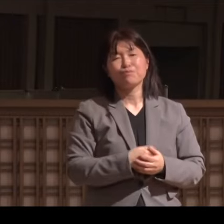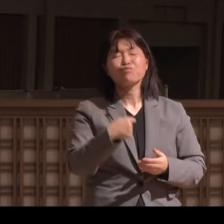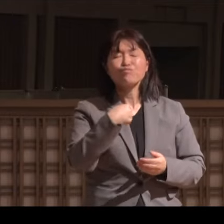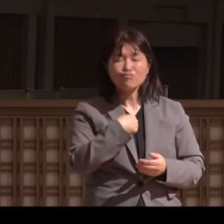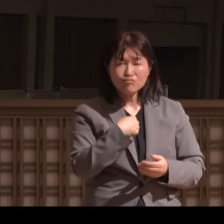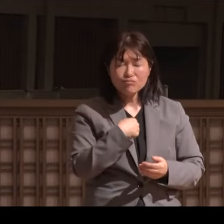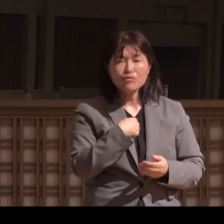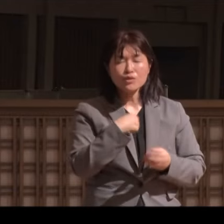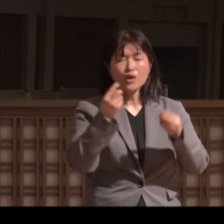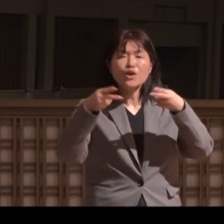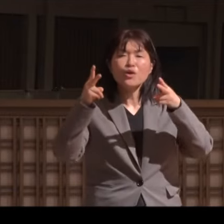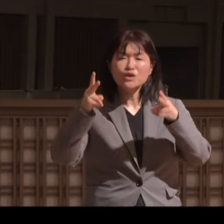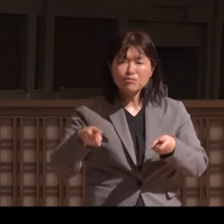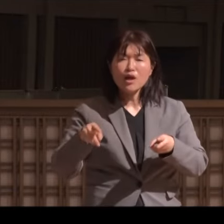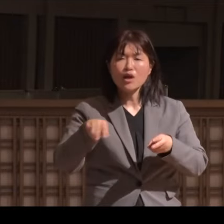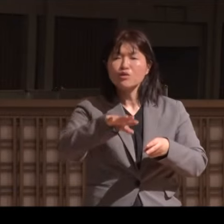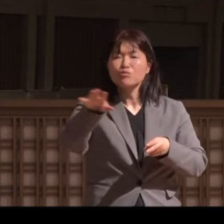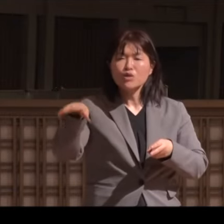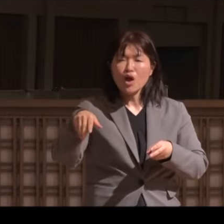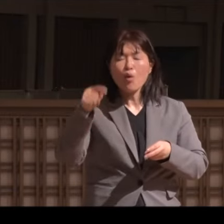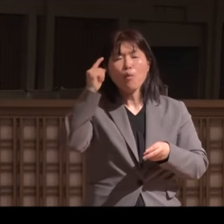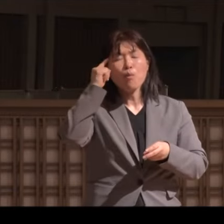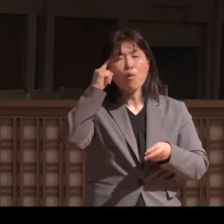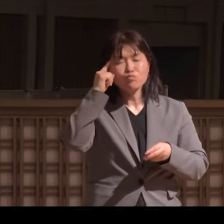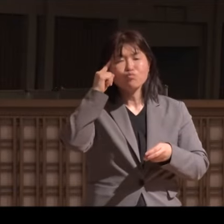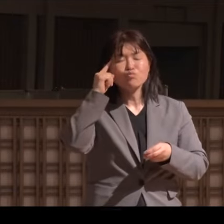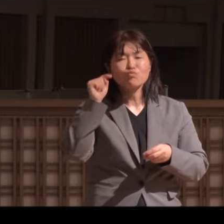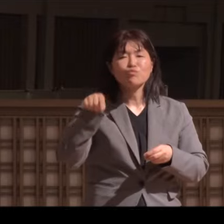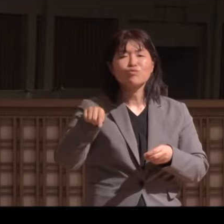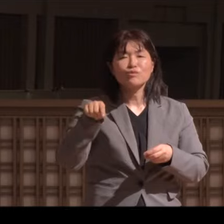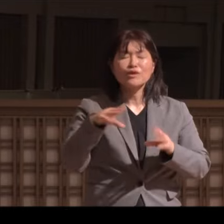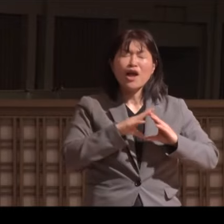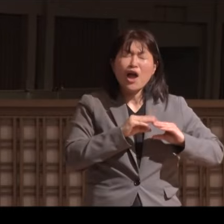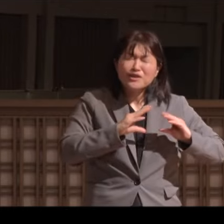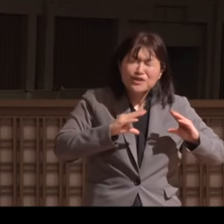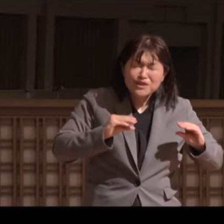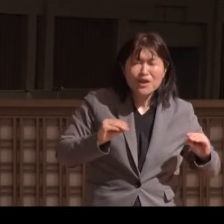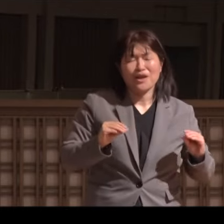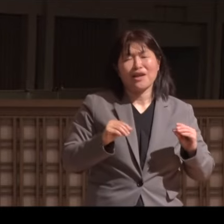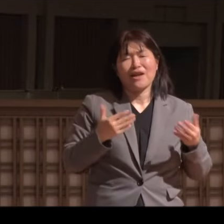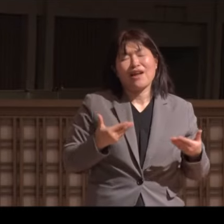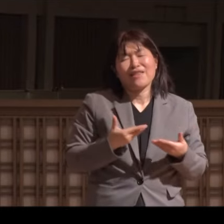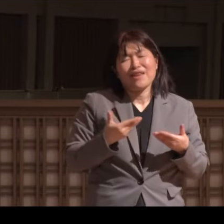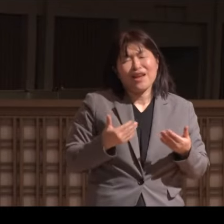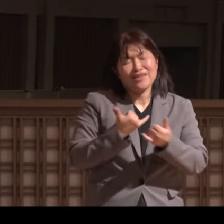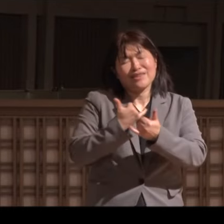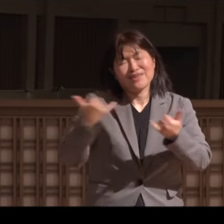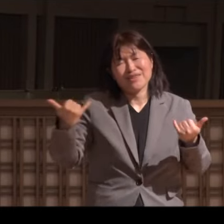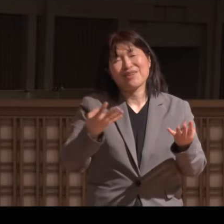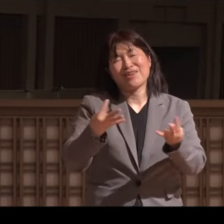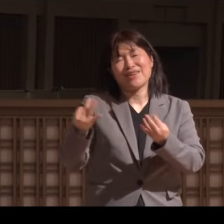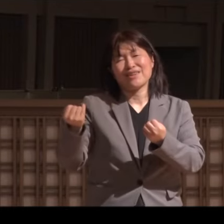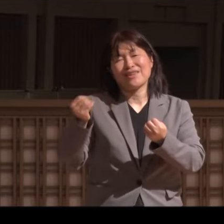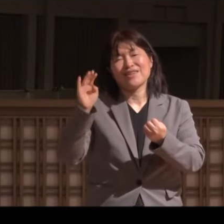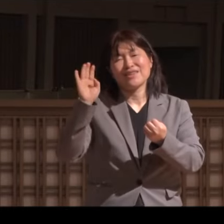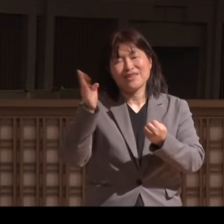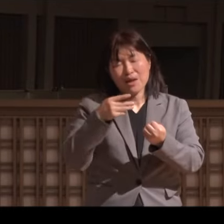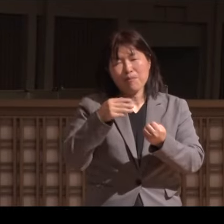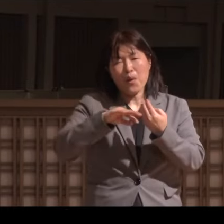自身広島の方に感じていることなんですけれどもすごく優しくって温かい方たちなんですけれども人